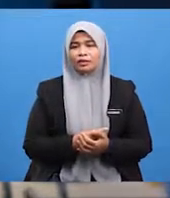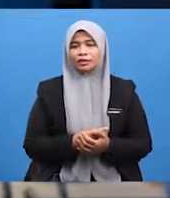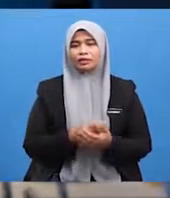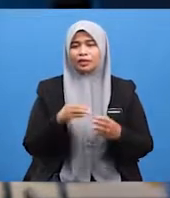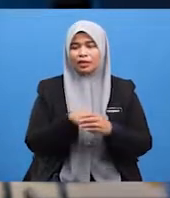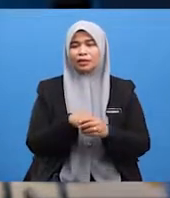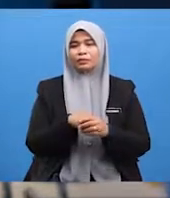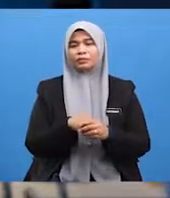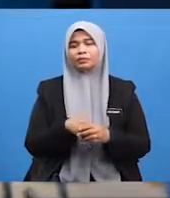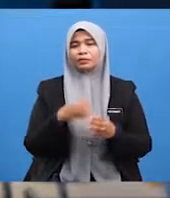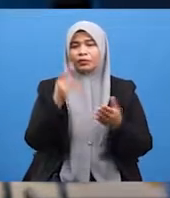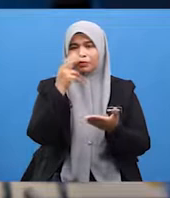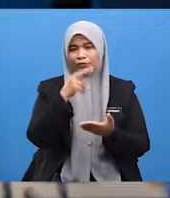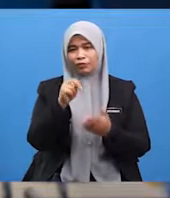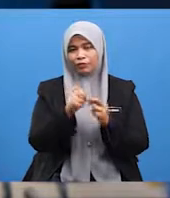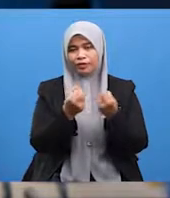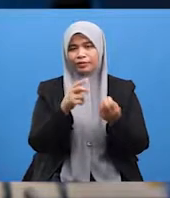dalam Sulalatus Salatin.